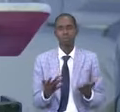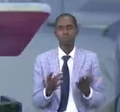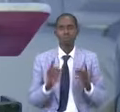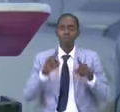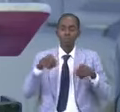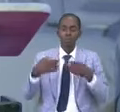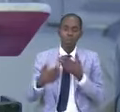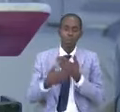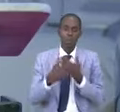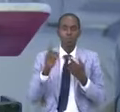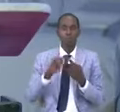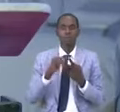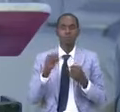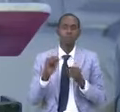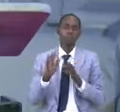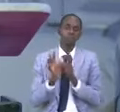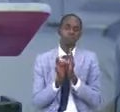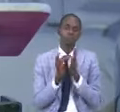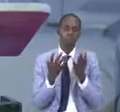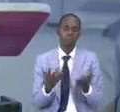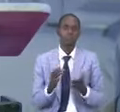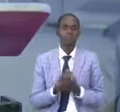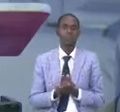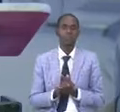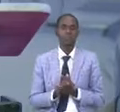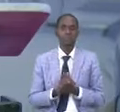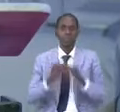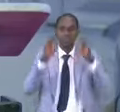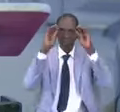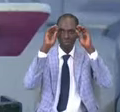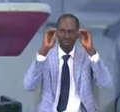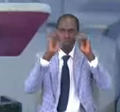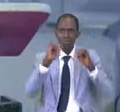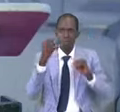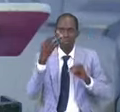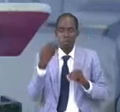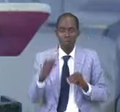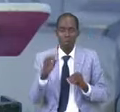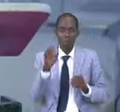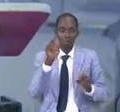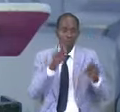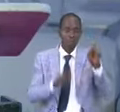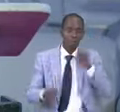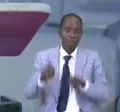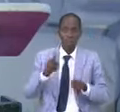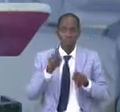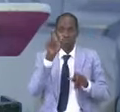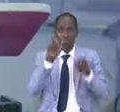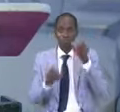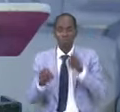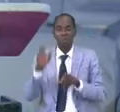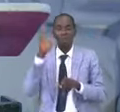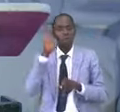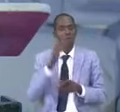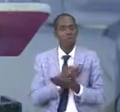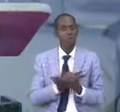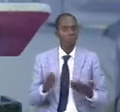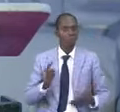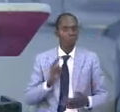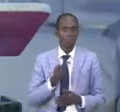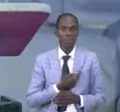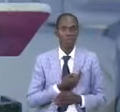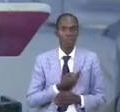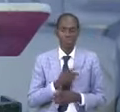Bible le doctrine des hommes vont nous décevoir les traditions des hommes